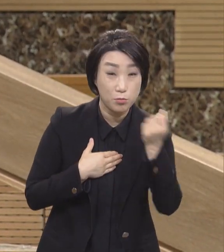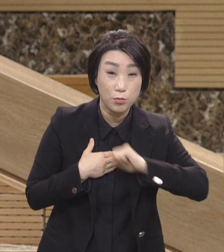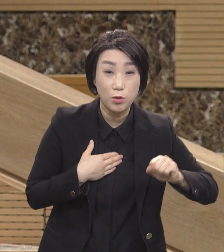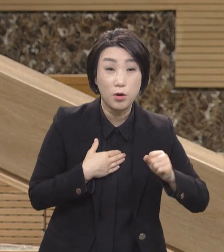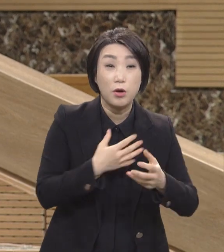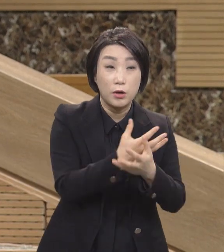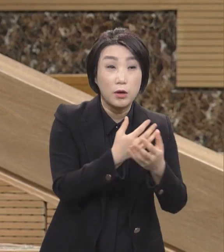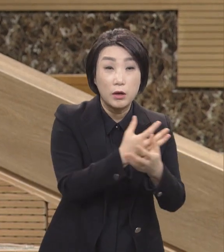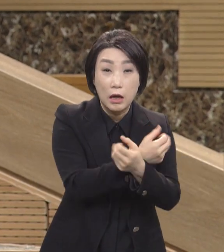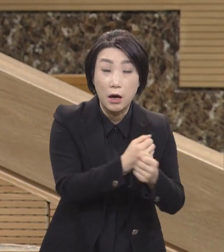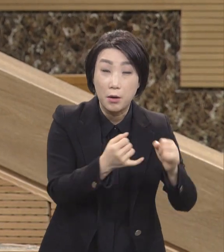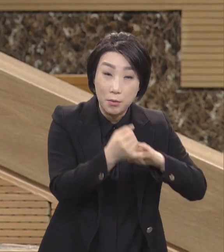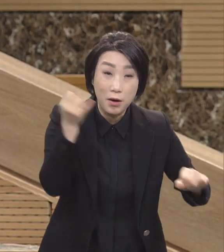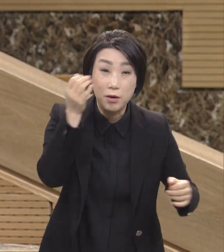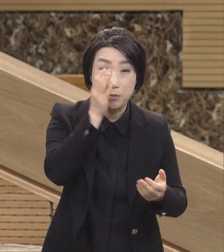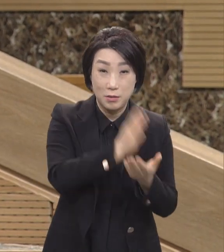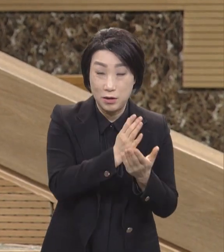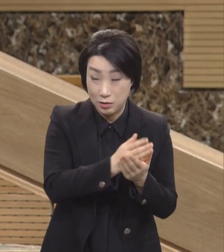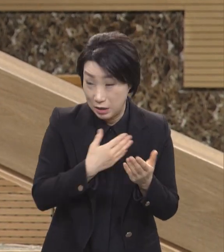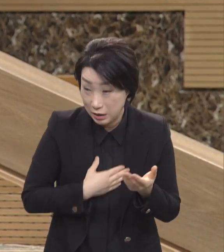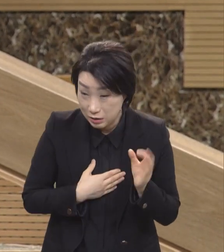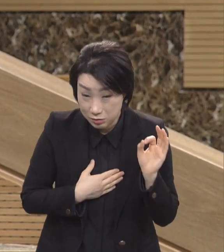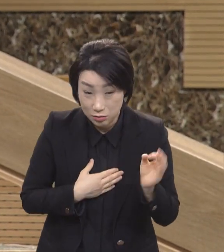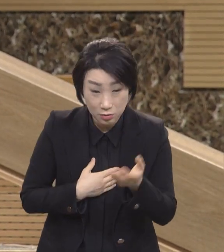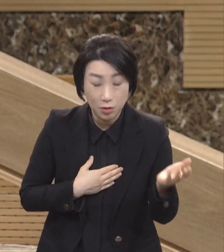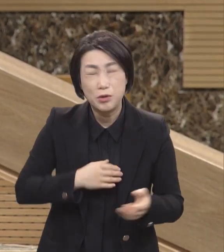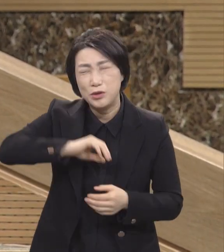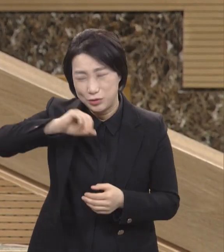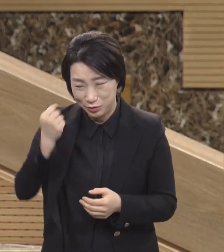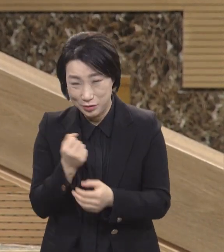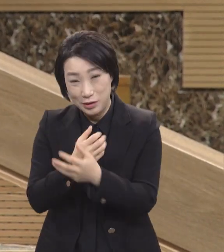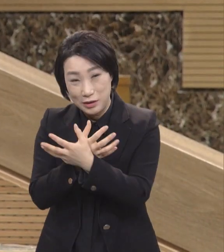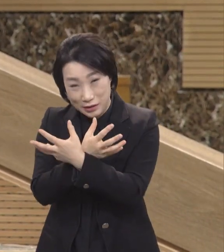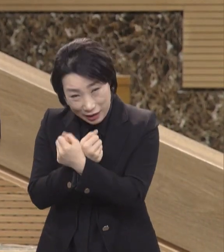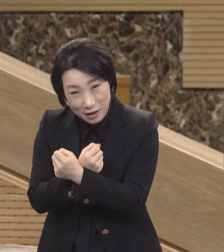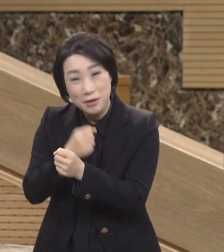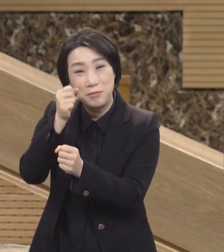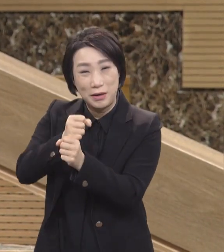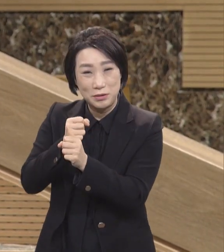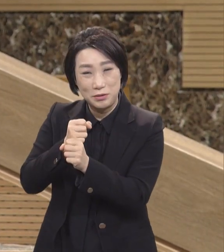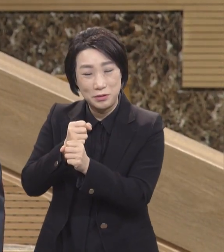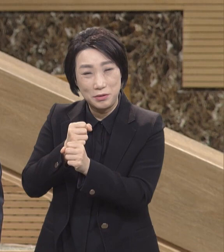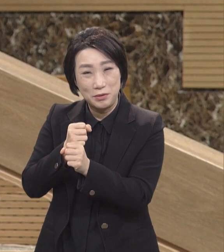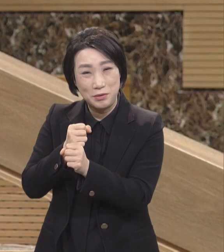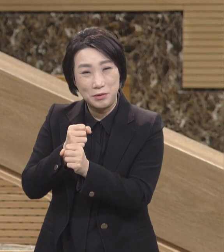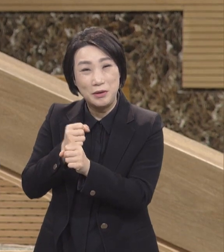불순종에서 계약을 파괴하지 말고 순종으로 계약을 만들어 가라 그 말이오.